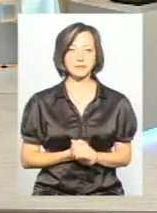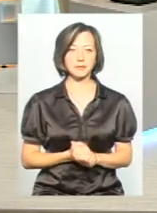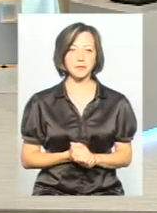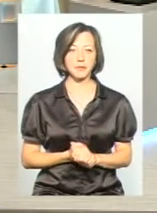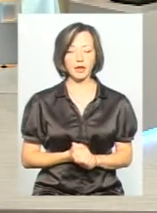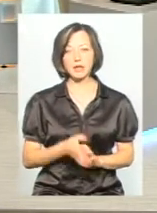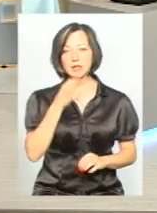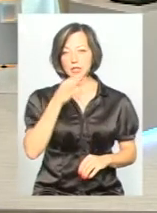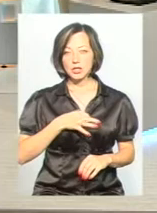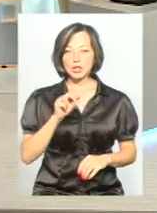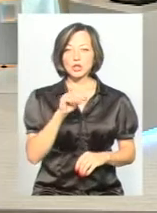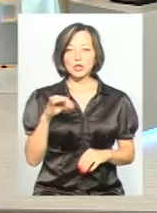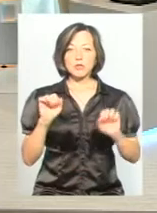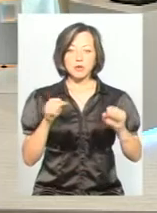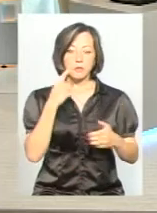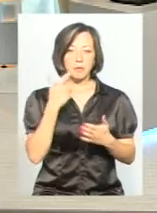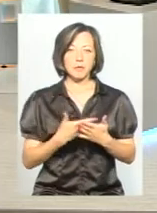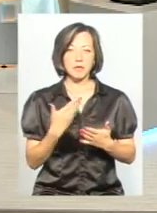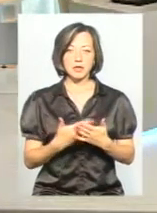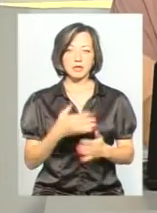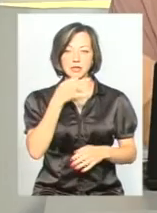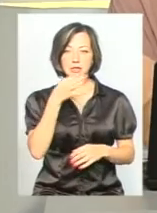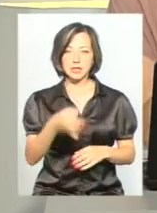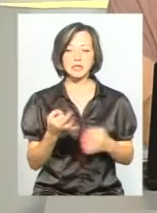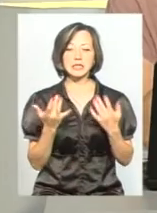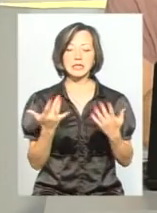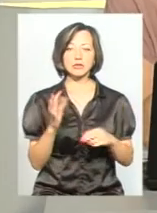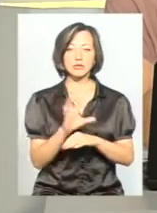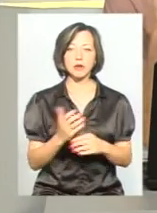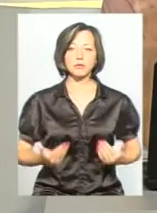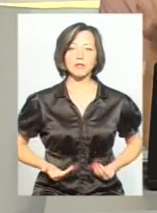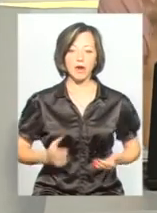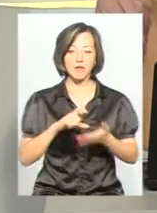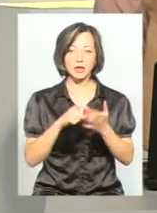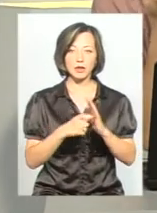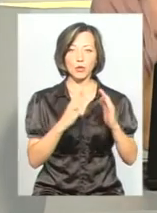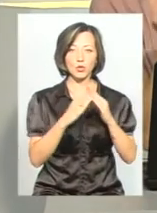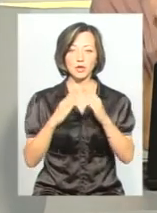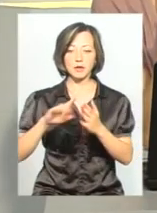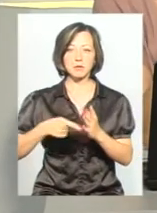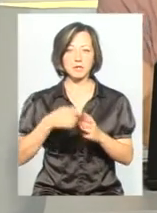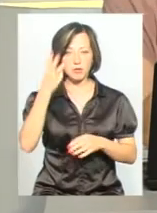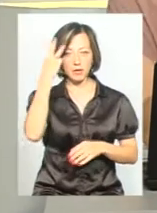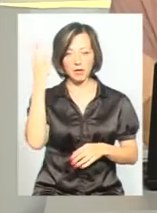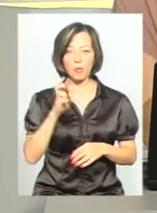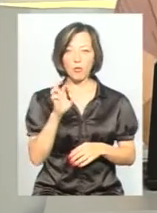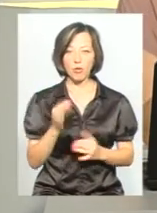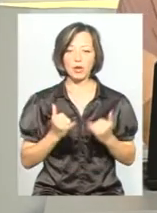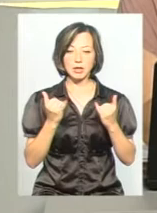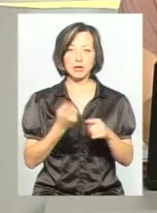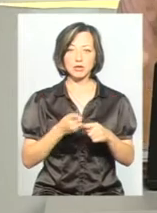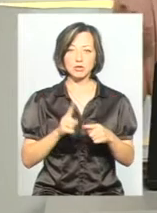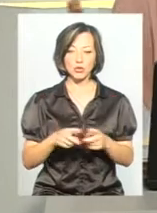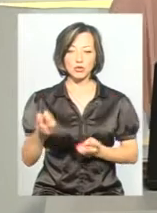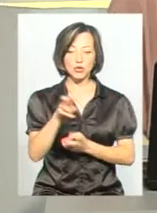а скажіть, чи можна назвати хоча приблизно, от скільки собак проживає у квартирах і будинках Хмельницького? Бо саме для цього ми шукали